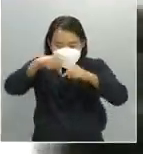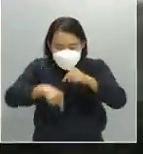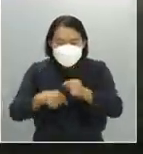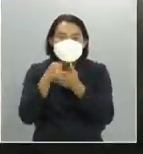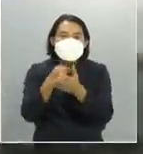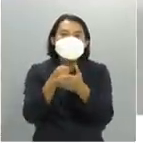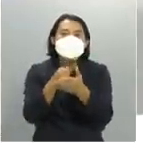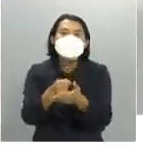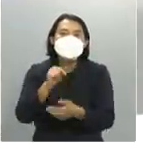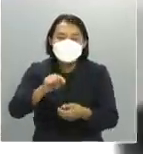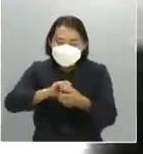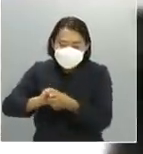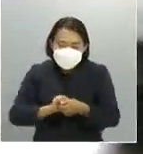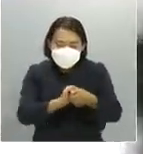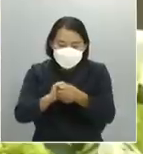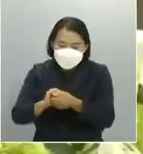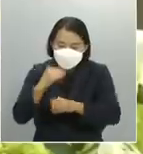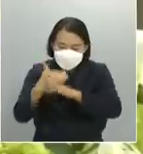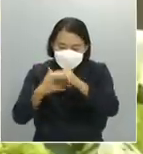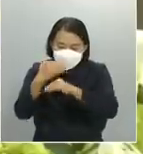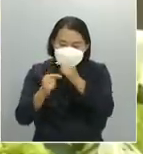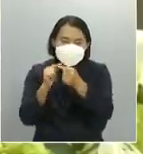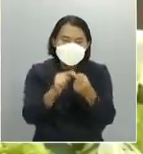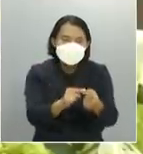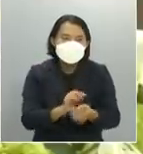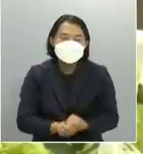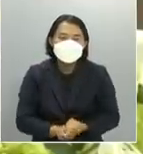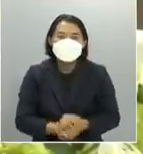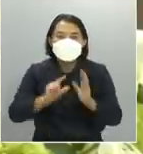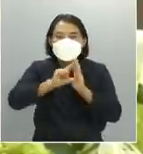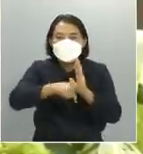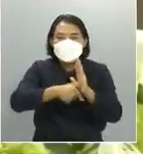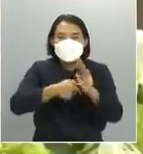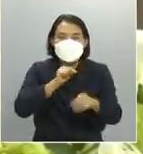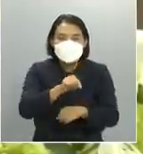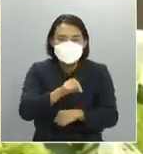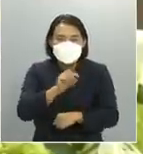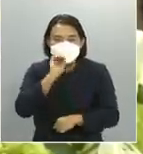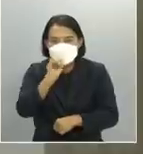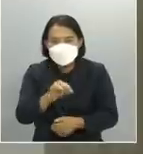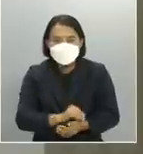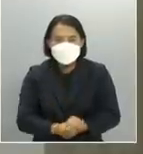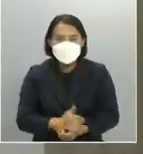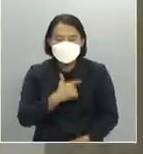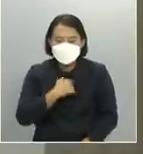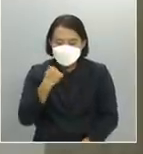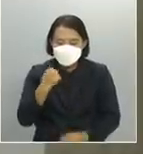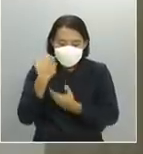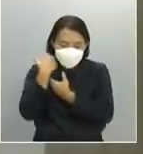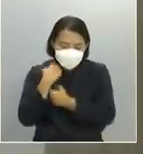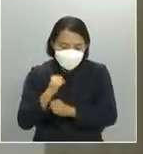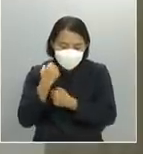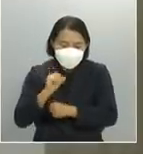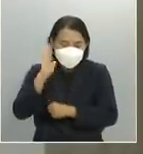นดินแล้วเดินหน้าเลขาพรรคเฉลิมชัยศรีอ่อนนี่บอกยืนยันมั่นใจประชาธิปัตย์เลือกตั้งครั้งต่อไป